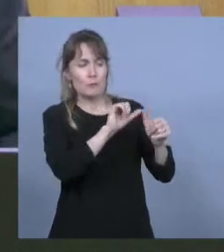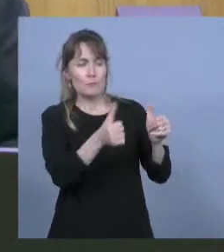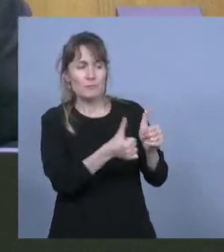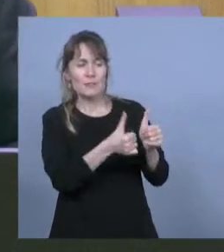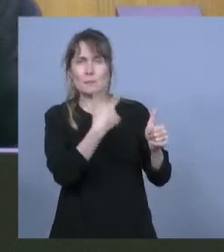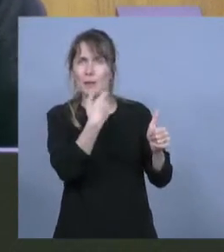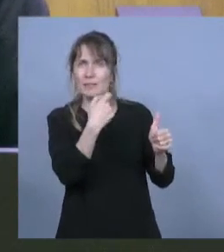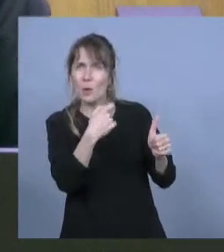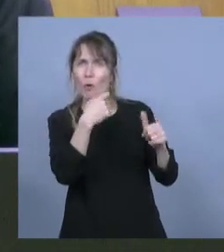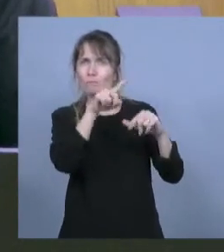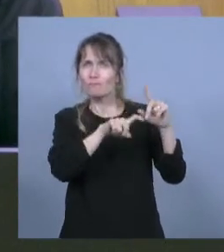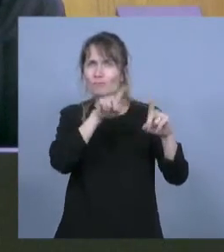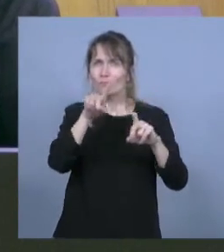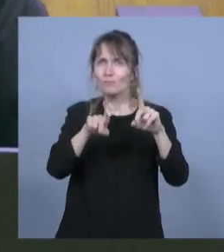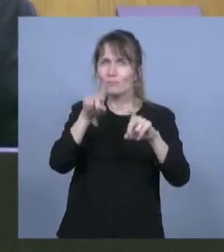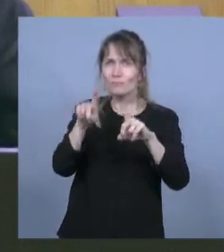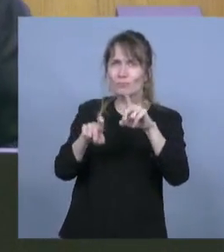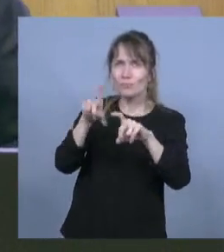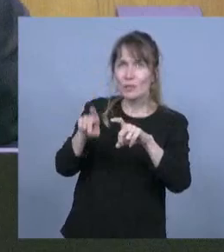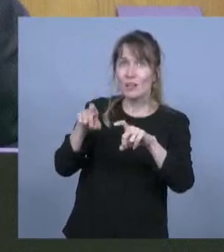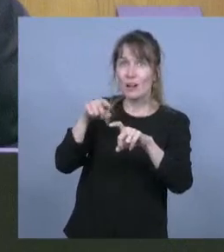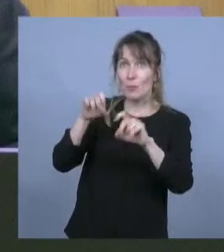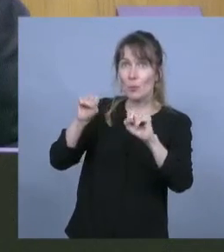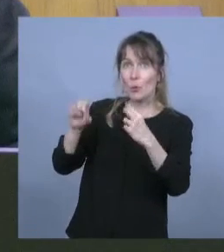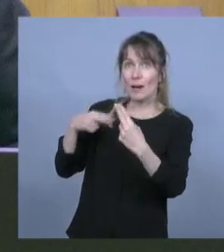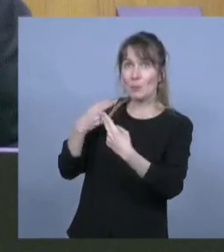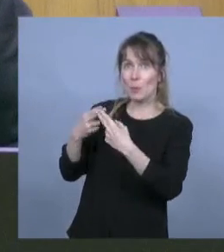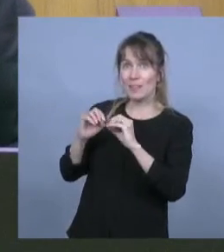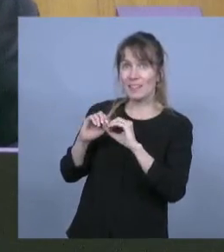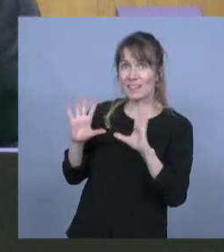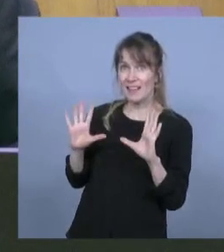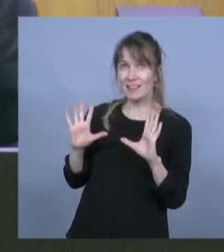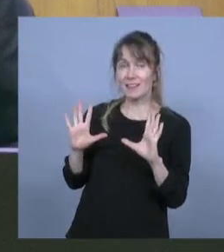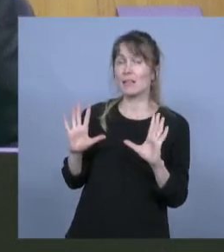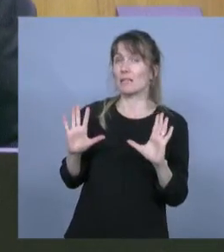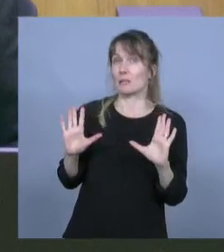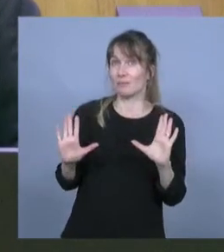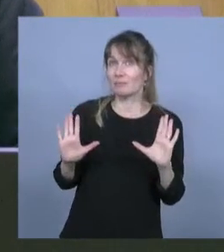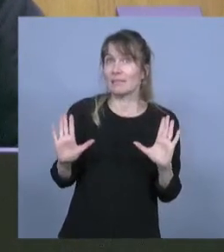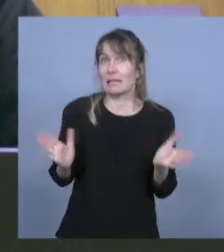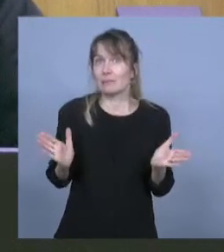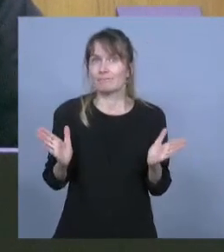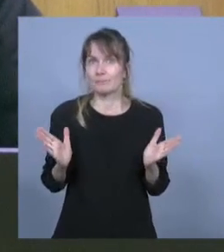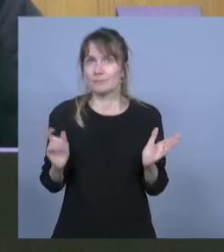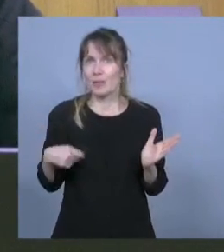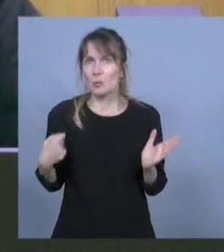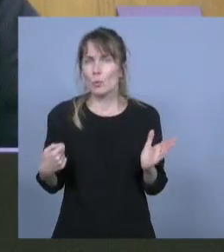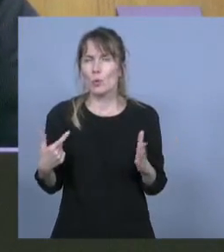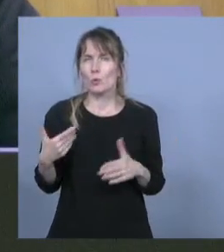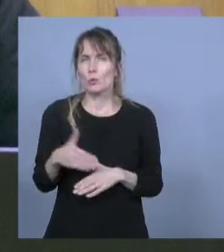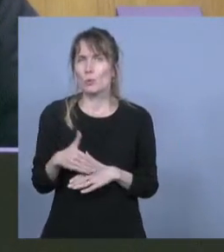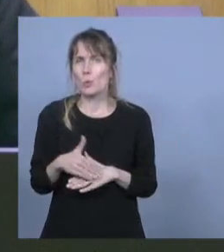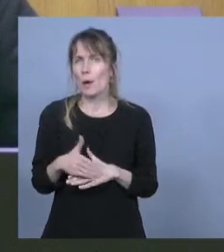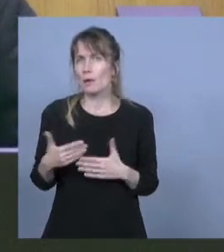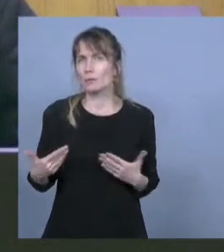vous répondre le plus parfaitement et le plus clairement. Les sujets là évoqués ce soir méritent effectivement